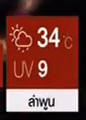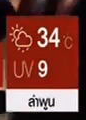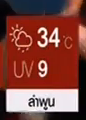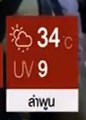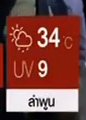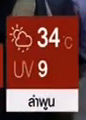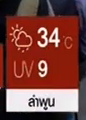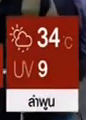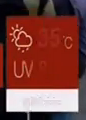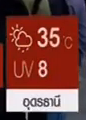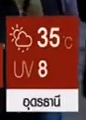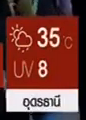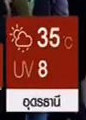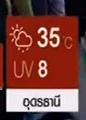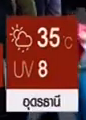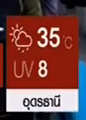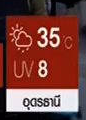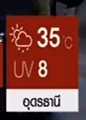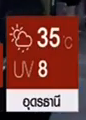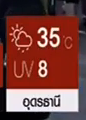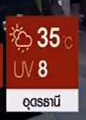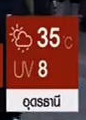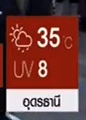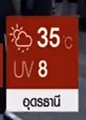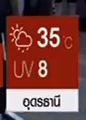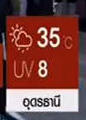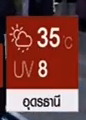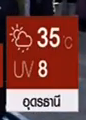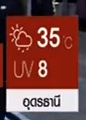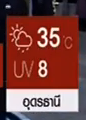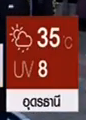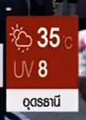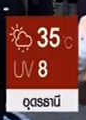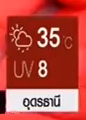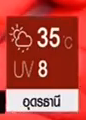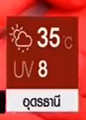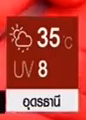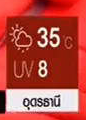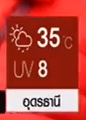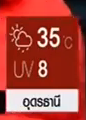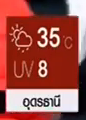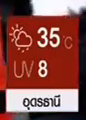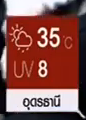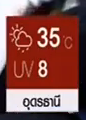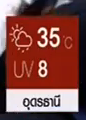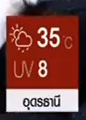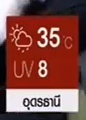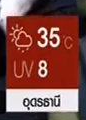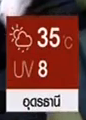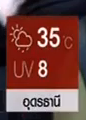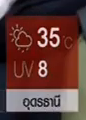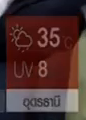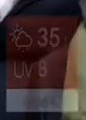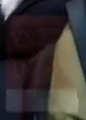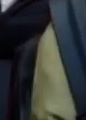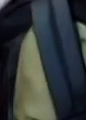บรอบ40ปีพอดีน ะ ที่จีนมีการผลักดันนโยบายเปิดประเทศหร ือ ว่า opening up นะฮะก็ต้องรอดูความเคลื่อนไหวตรงนี้เหมือนกันนี่เป็นประเด็